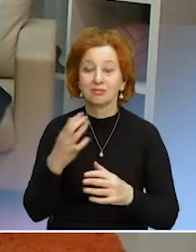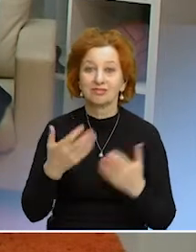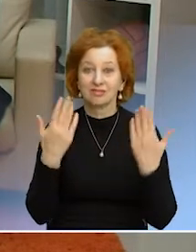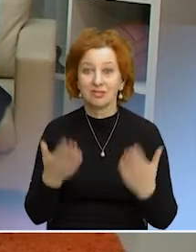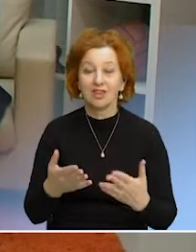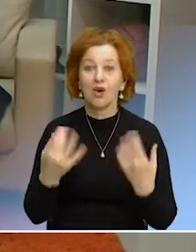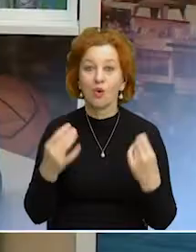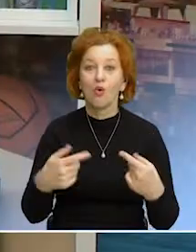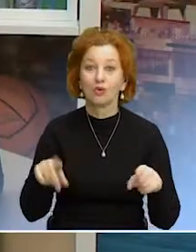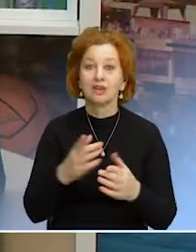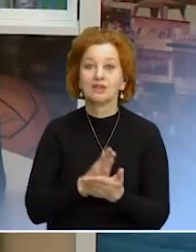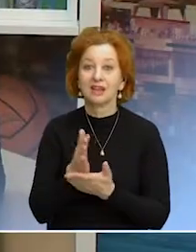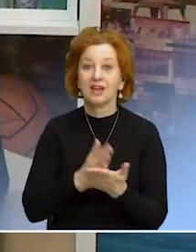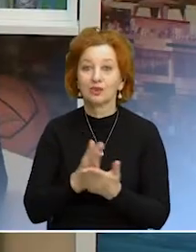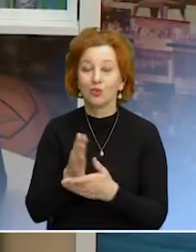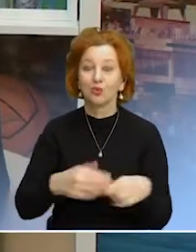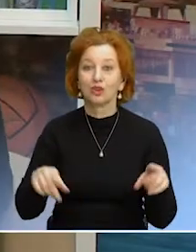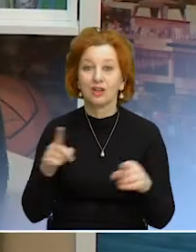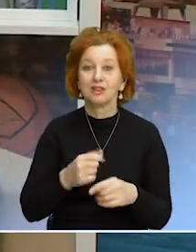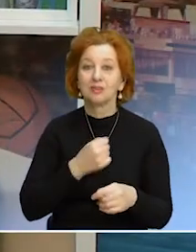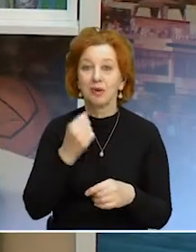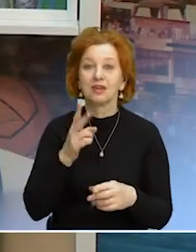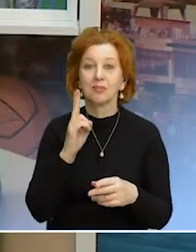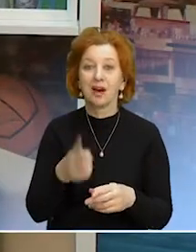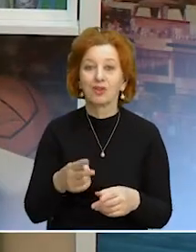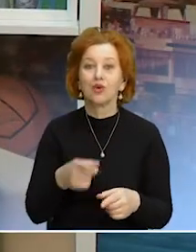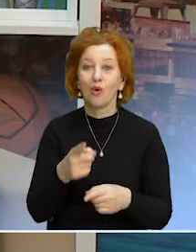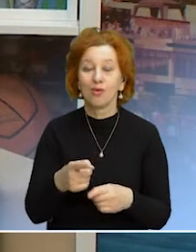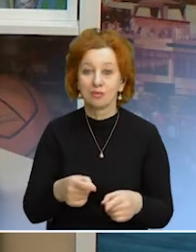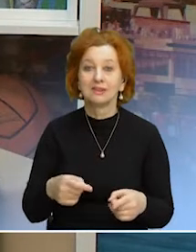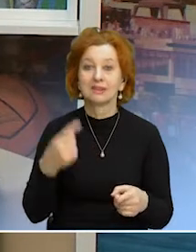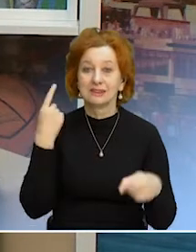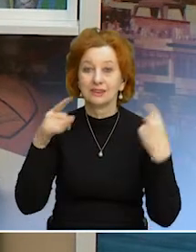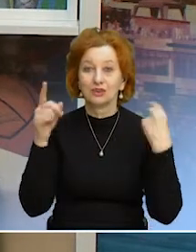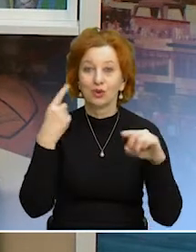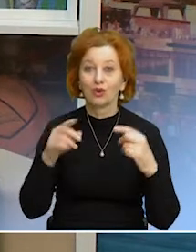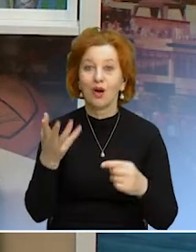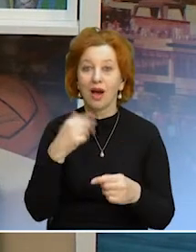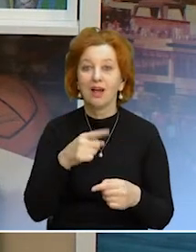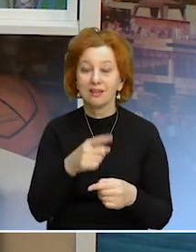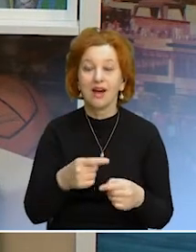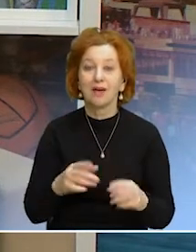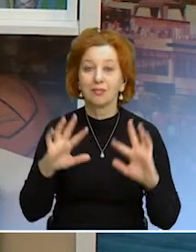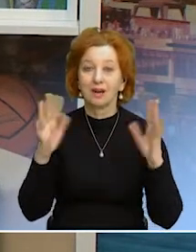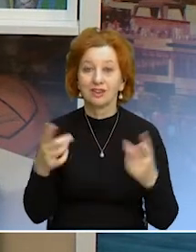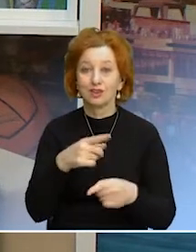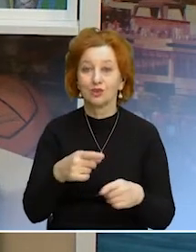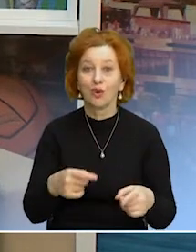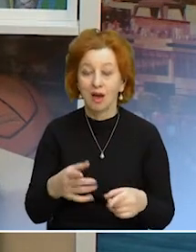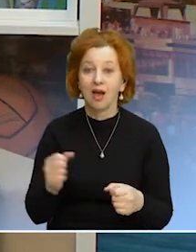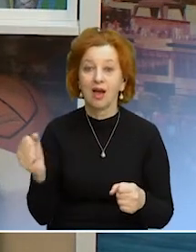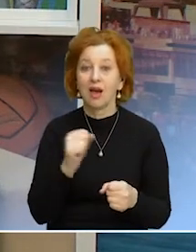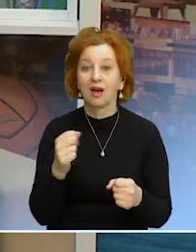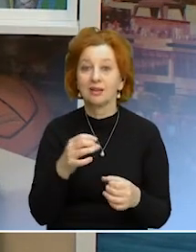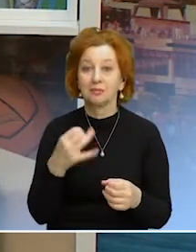событие, проходящее в Ростове-на-Дону, это уже круто, это уже это отдельное спасибо всем тем, кто это творит, создает. Но это когда произошло, я имею в виду именно звание